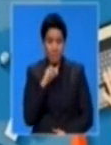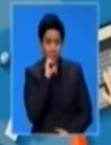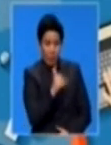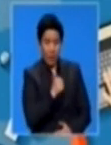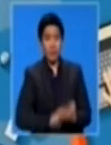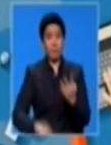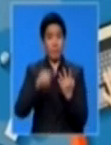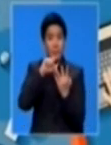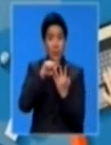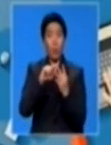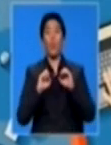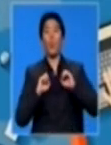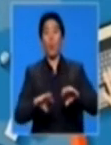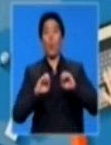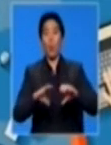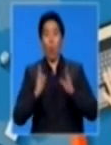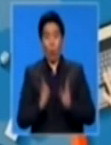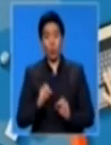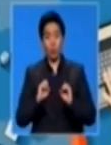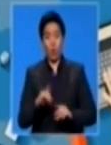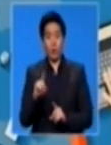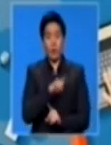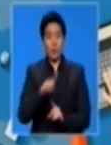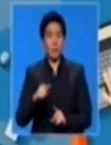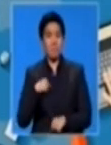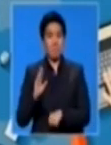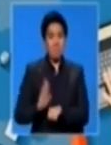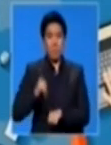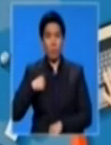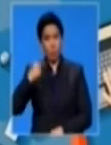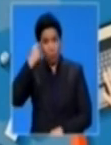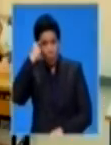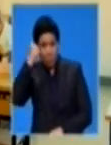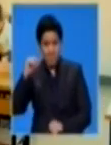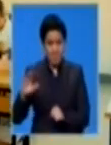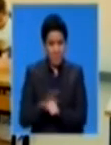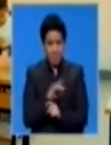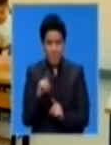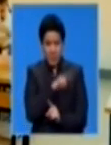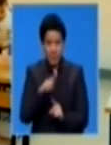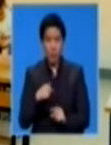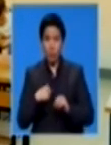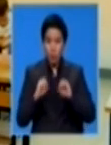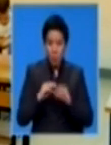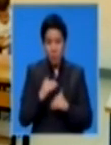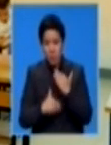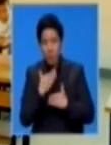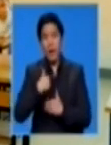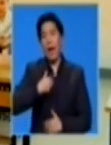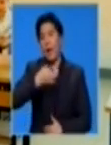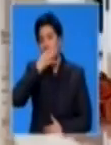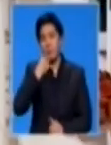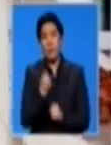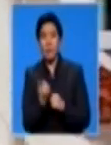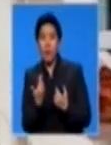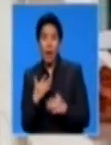ครูพัฒนาทั้งครูที่สอนภาษาอังกฤษให้มีความเป็นเลิศด้านทักษะภาษาอังกฤษโดยตรงและพัฒนาครูผู้สอนวิชาชีพให้ส